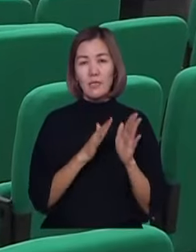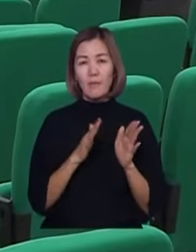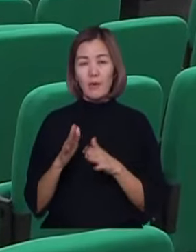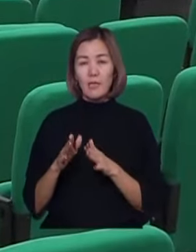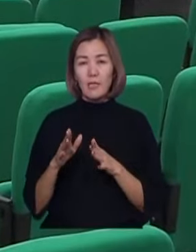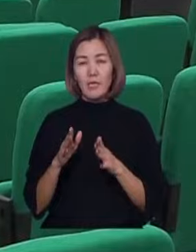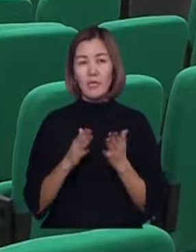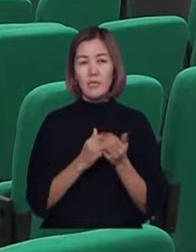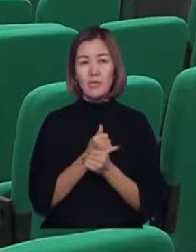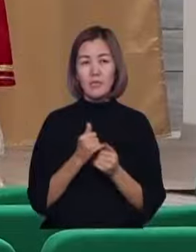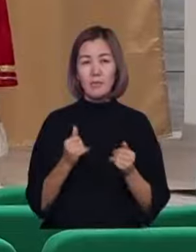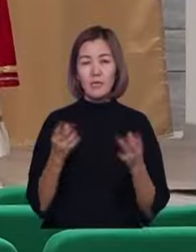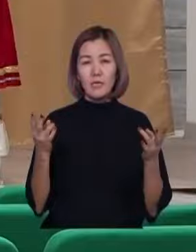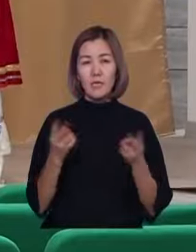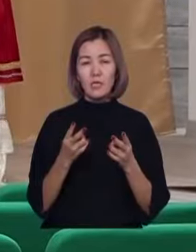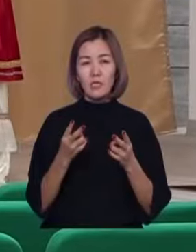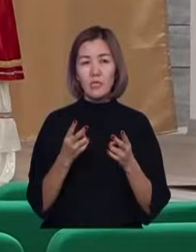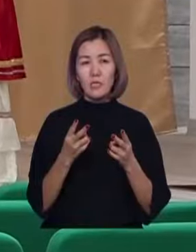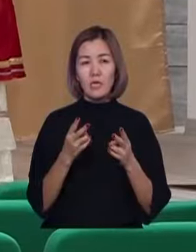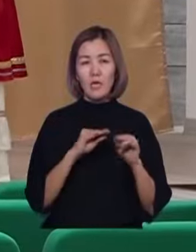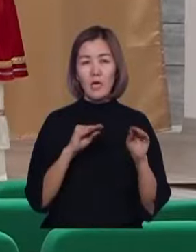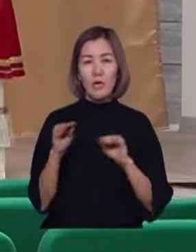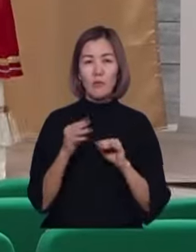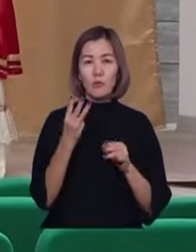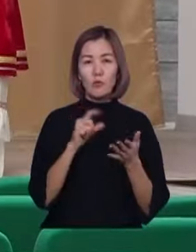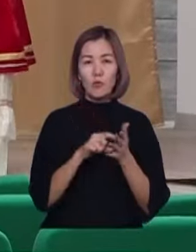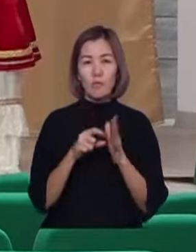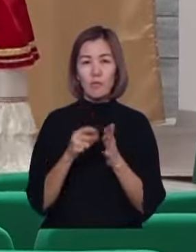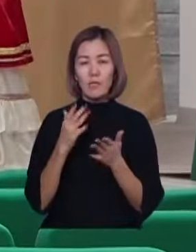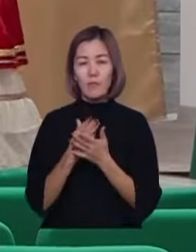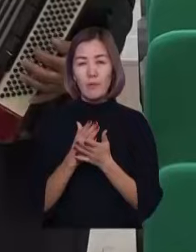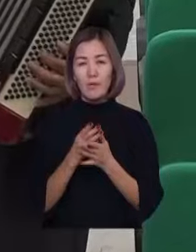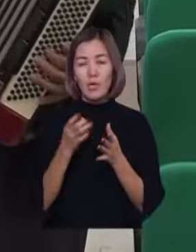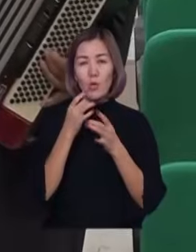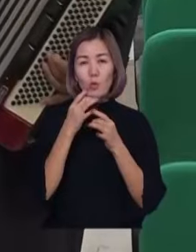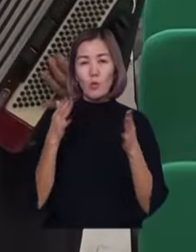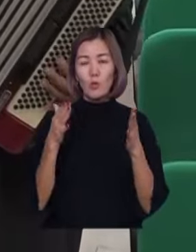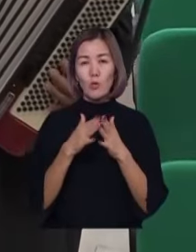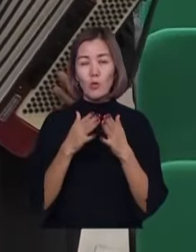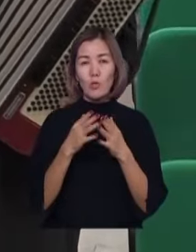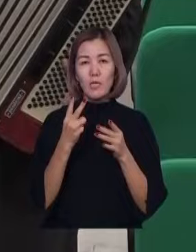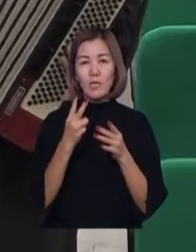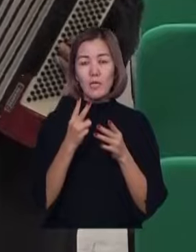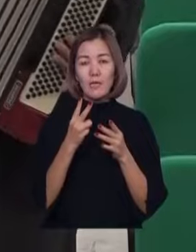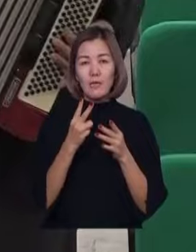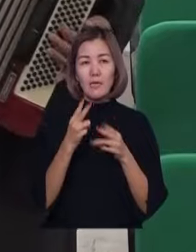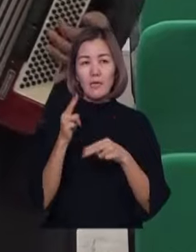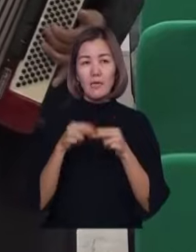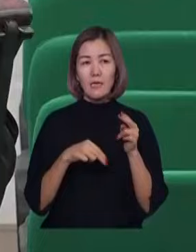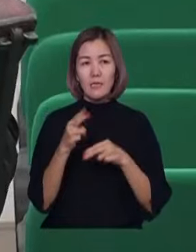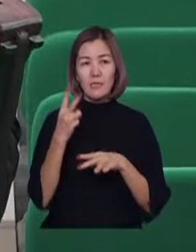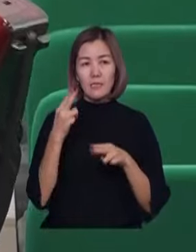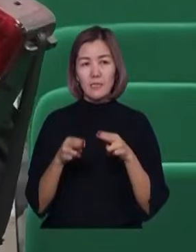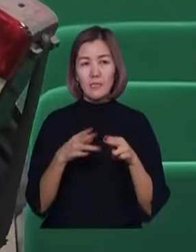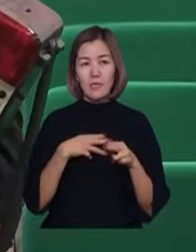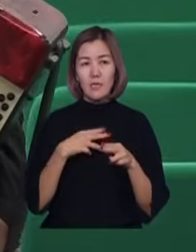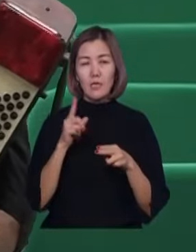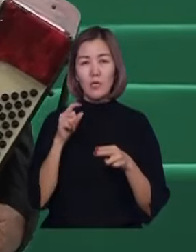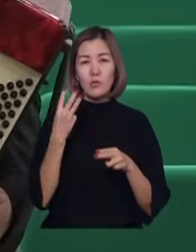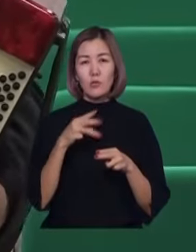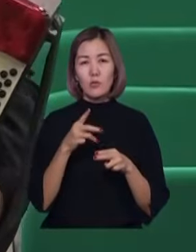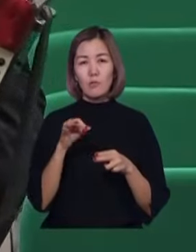клуб кызматкерлерине кажетти курал-жабдык менен камтылган 3 кабинет бар. Мәдениет үйү айналасы 2 айдын ичинде бой көтөргөн, курулуш жумуштарына